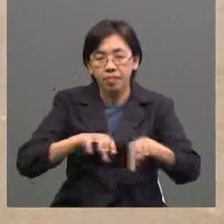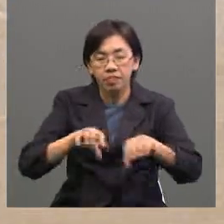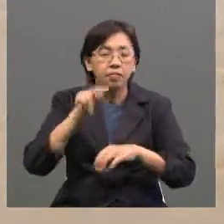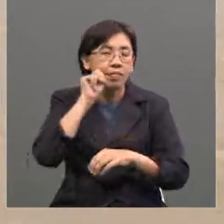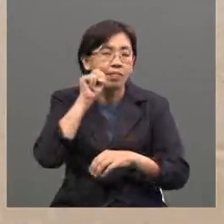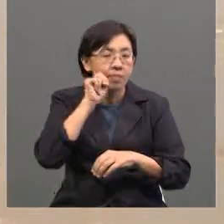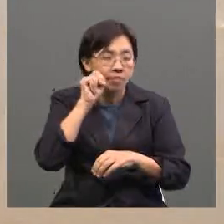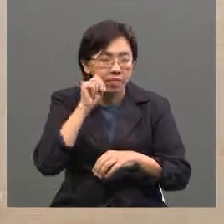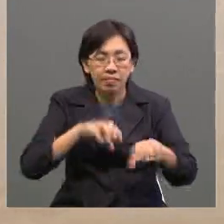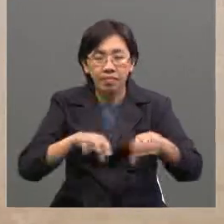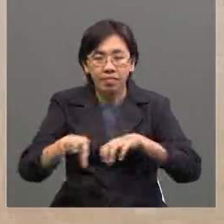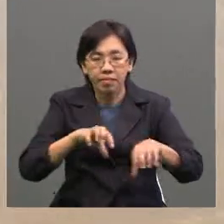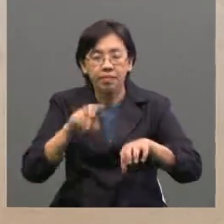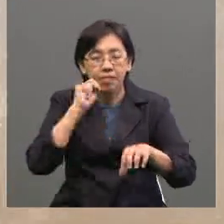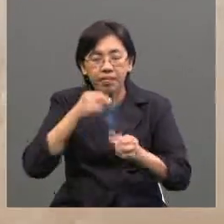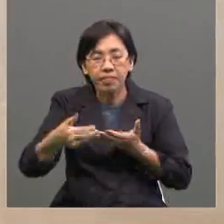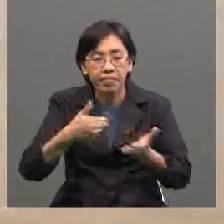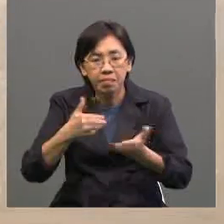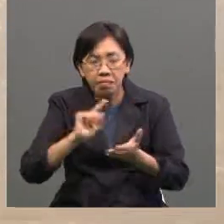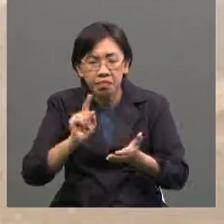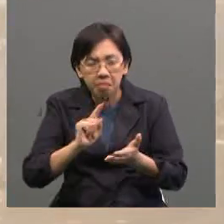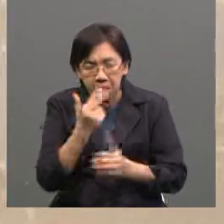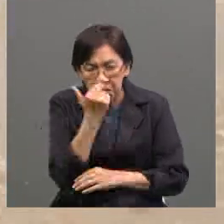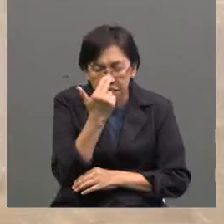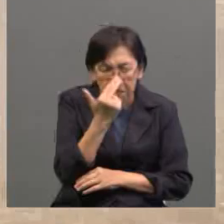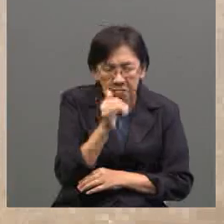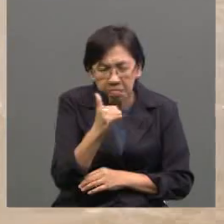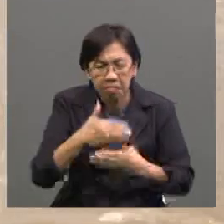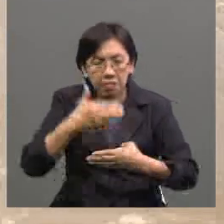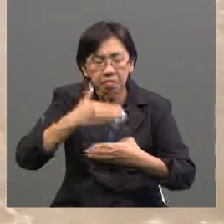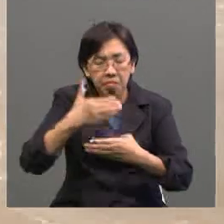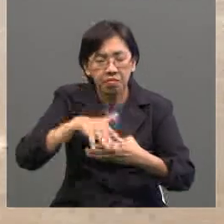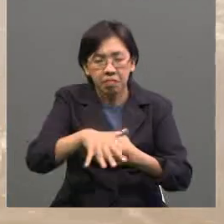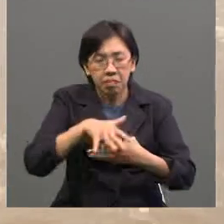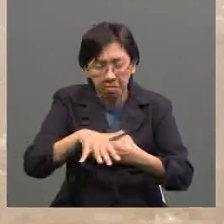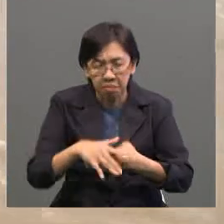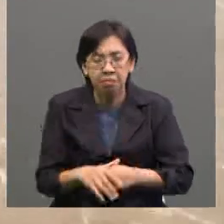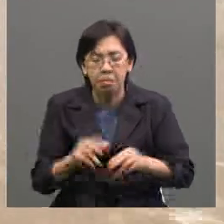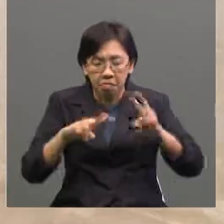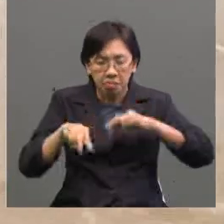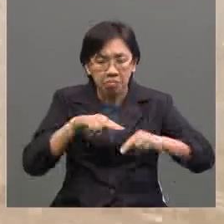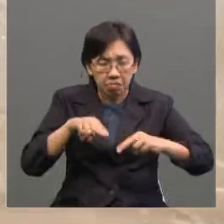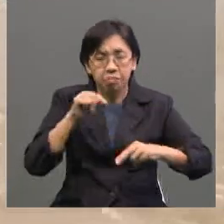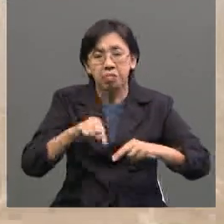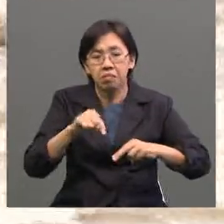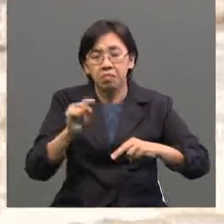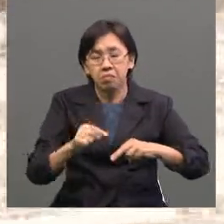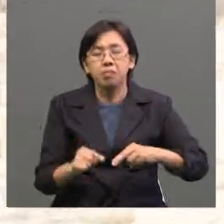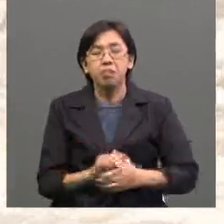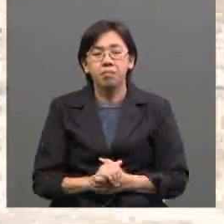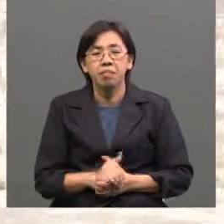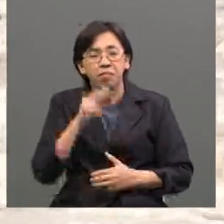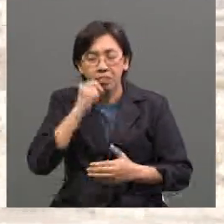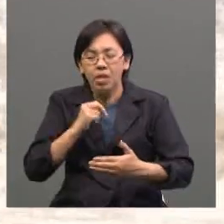จัดการน้ำและจัดการจราจรทางน้ำเพื่อลดผลกระทบที่อาจจะเกิดขึ้นโดยใช้เครื่องมือต่างๆที่มีอยู่ในพื้นที่ตอนบน